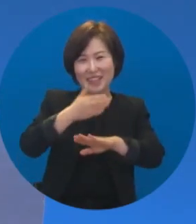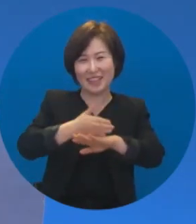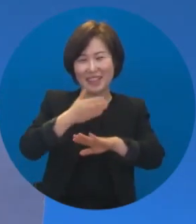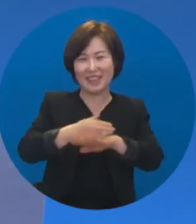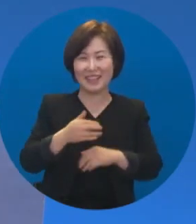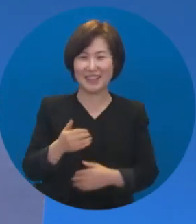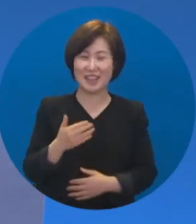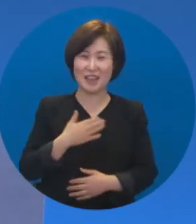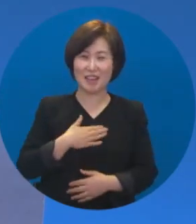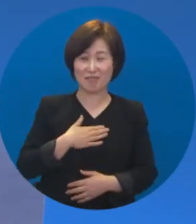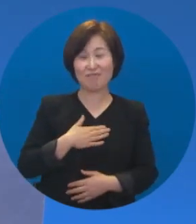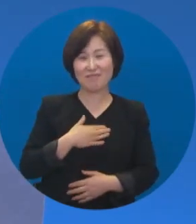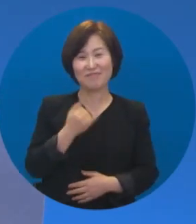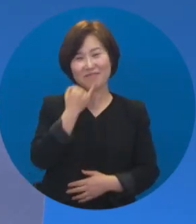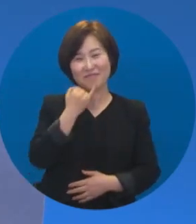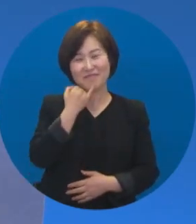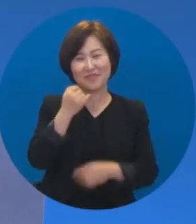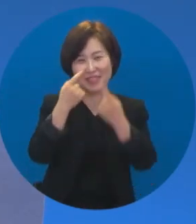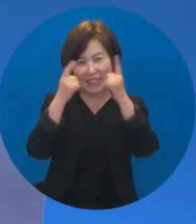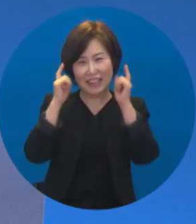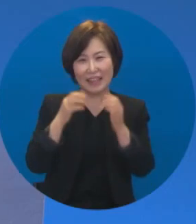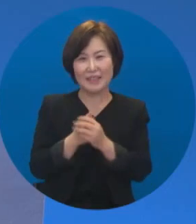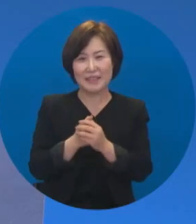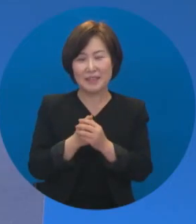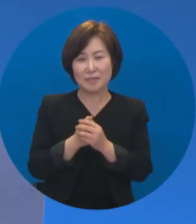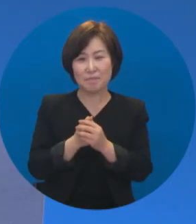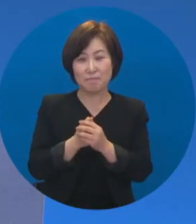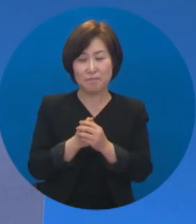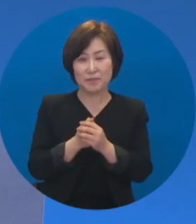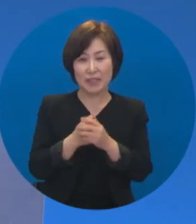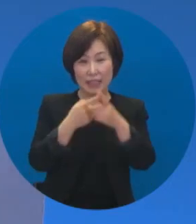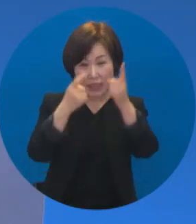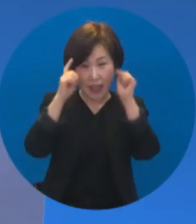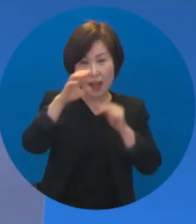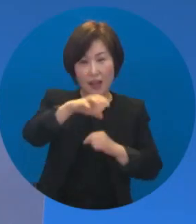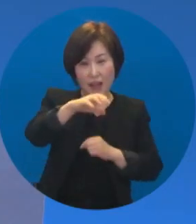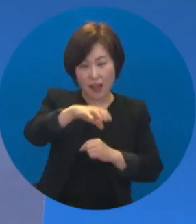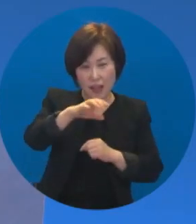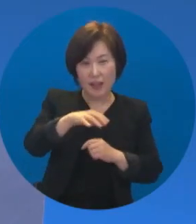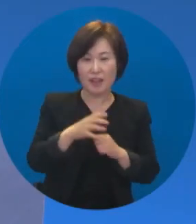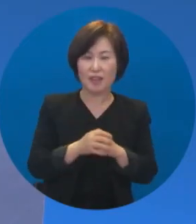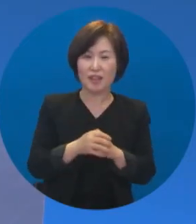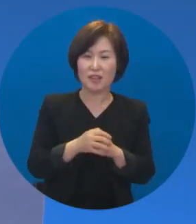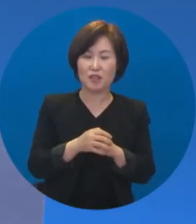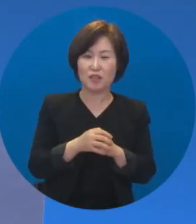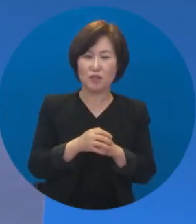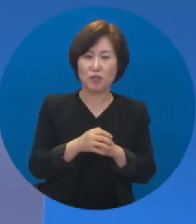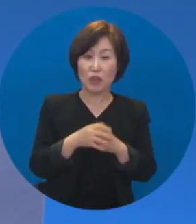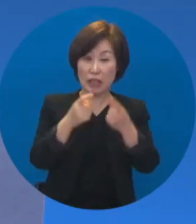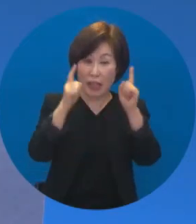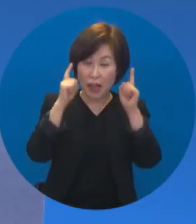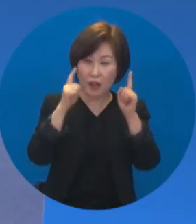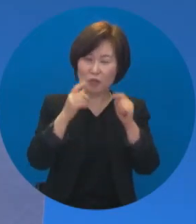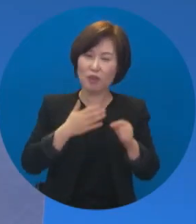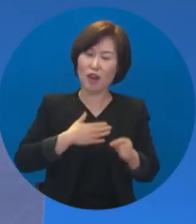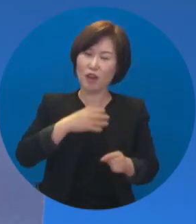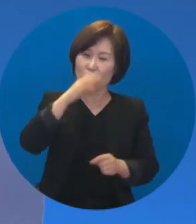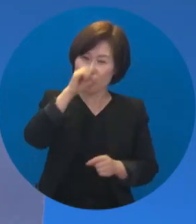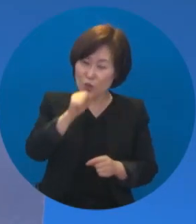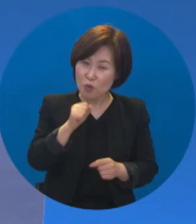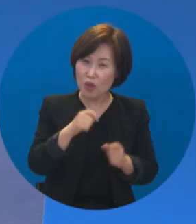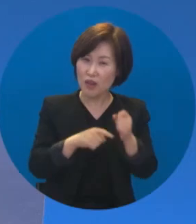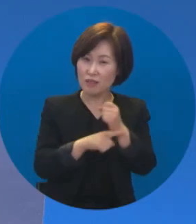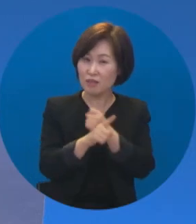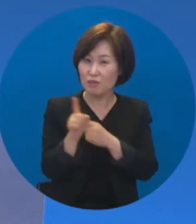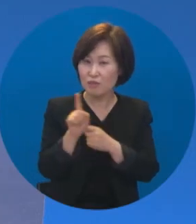나름 좋은 대학교입니다. 그래서 그 학교에서 저는 이제 그 학교 사랑하게 된 이유는 그 학교에서 저는 예수님을